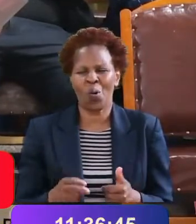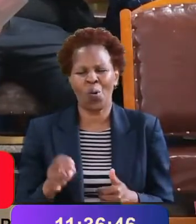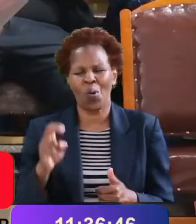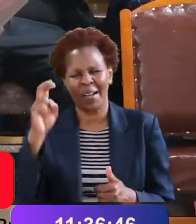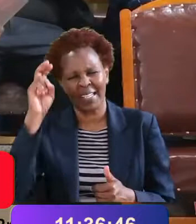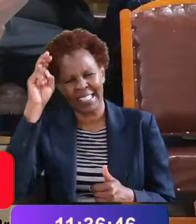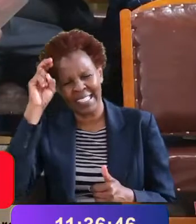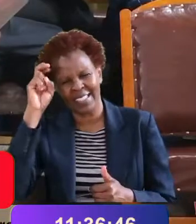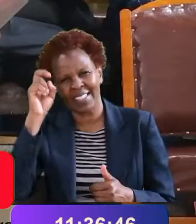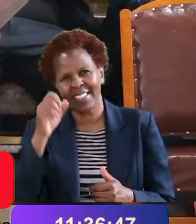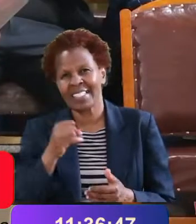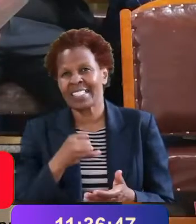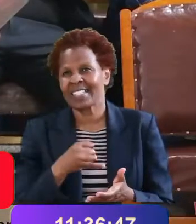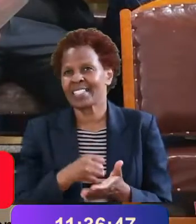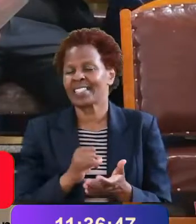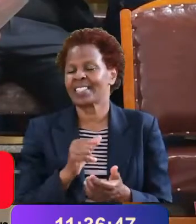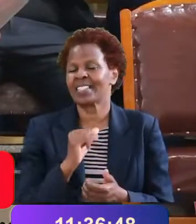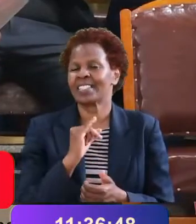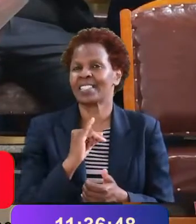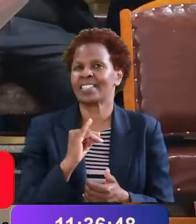is presented.